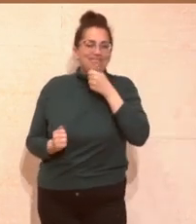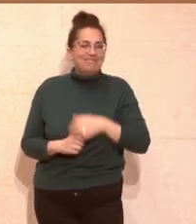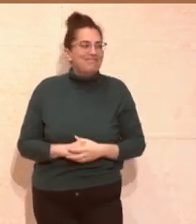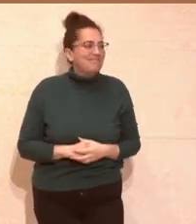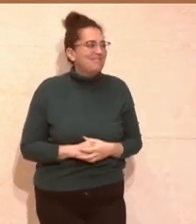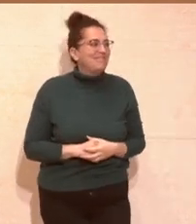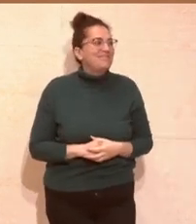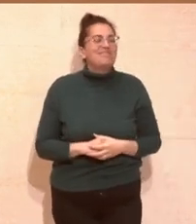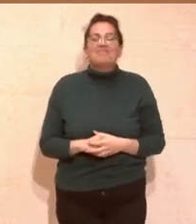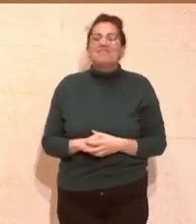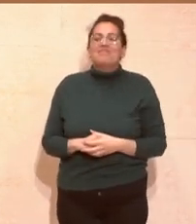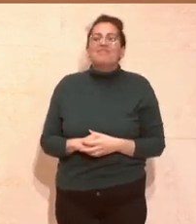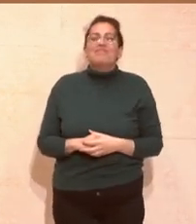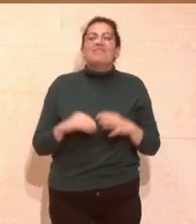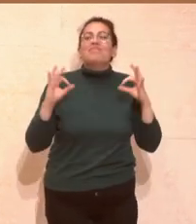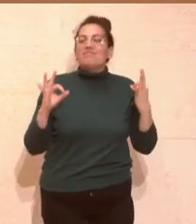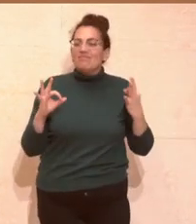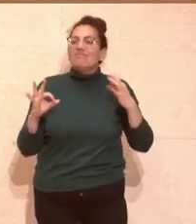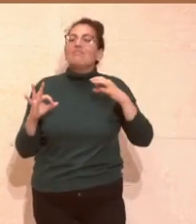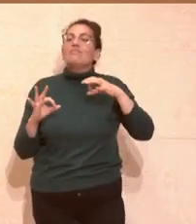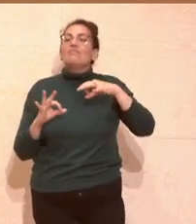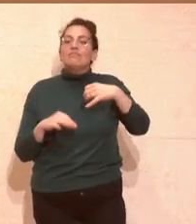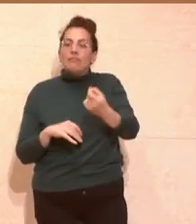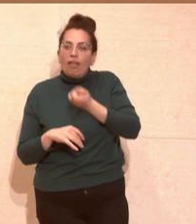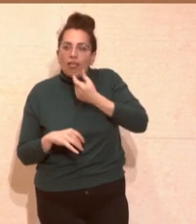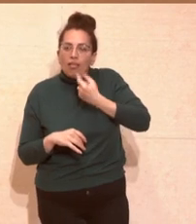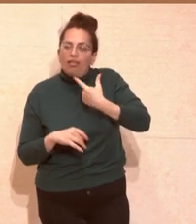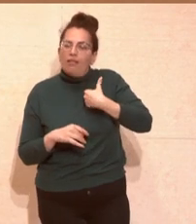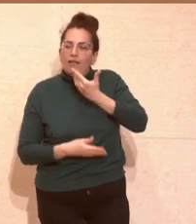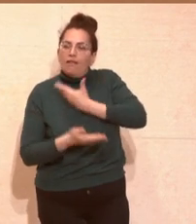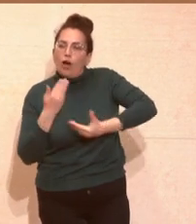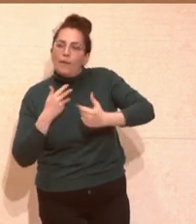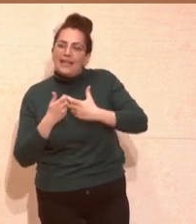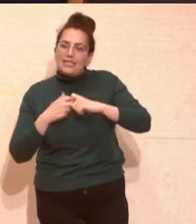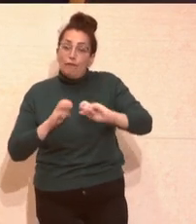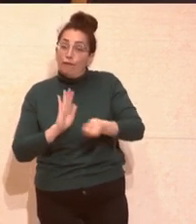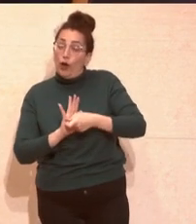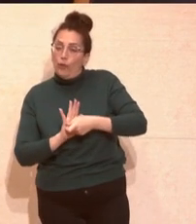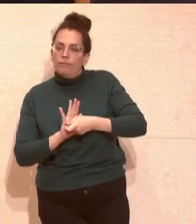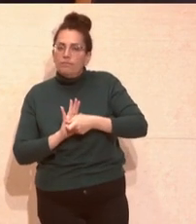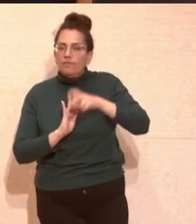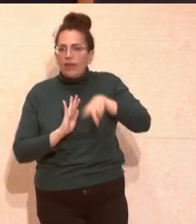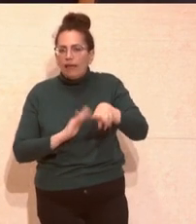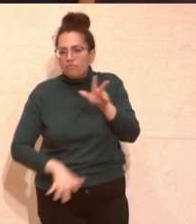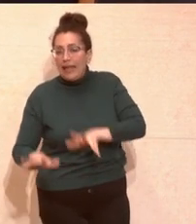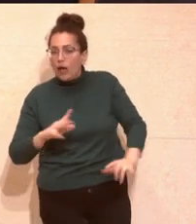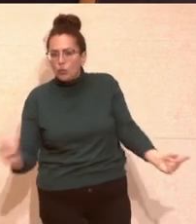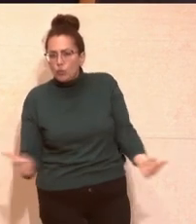Alors, je disais, quand ce n'est pas pour la recherche d'un paracétamol, effectivement, pour pouvoir tenir, et ça n'est qu'un pansement, on le sait tous.